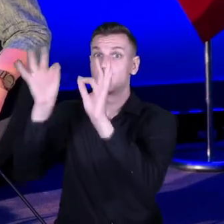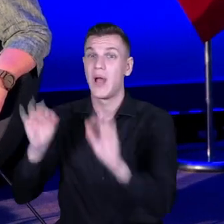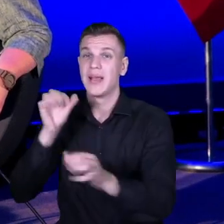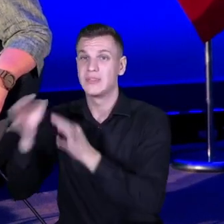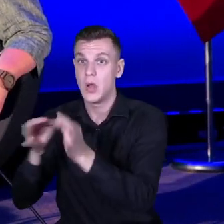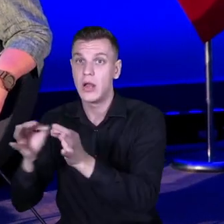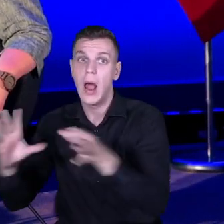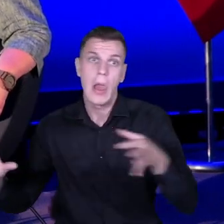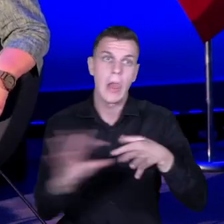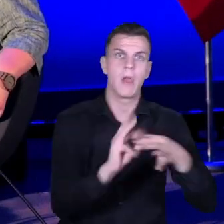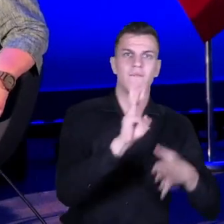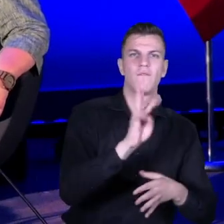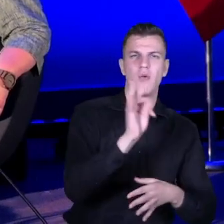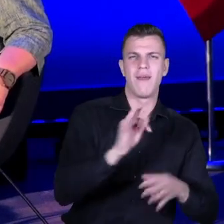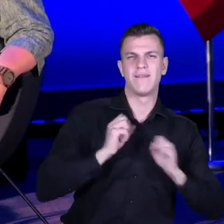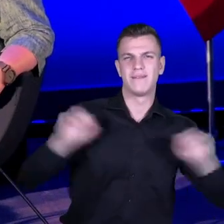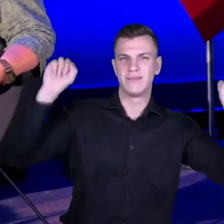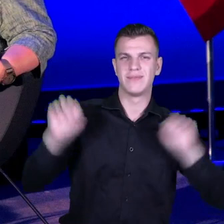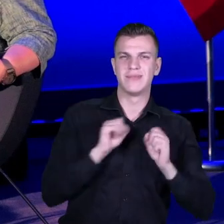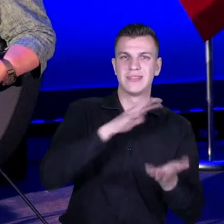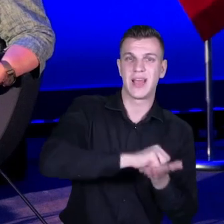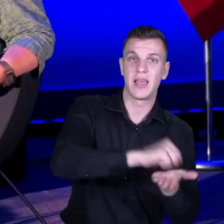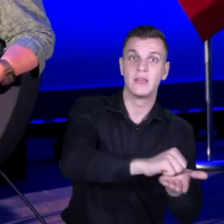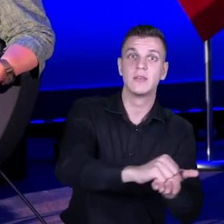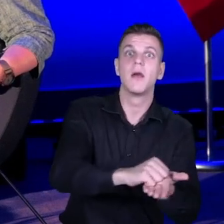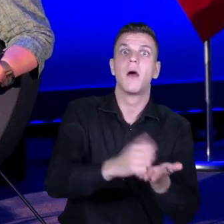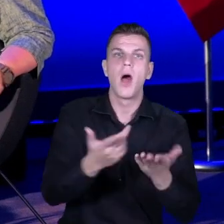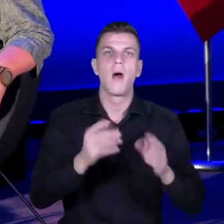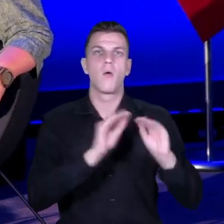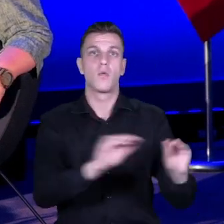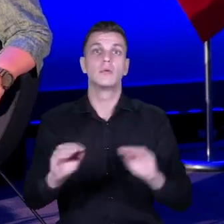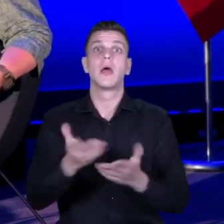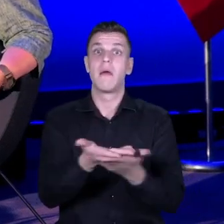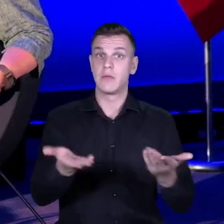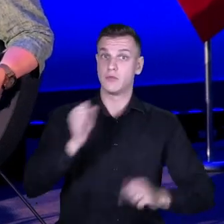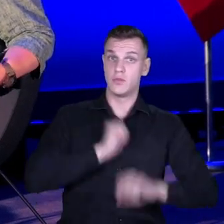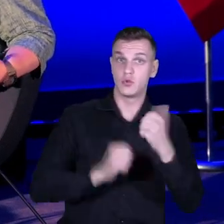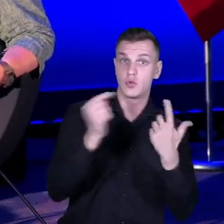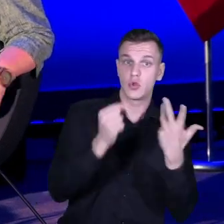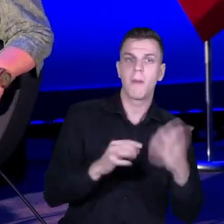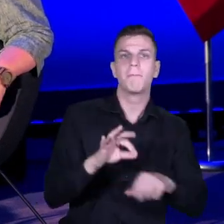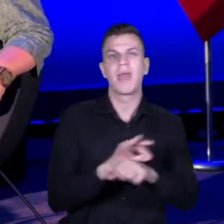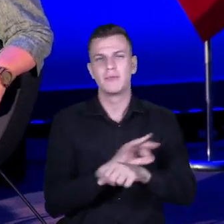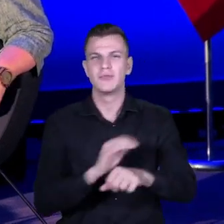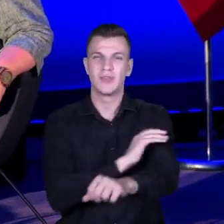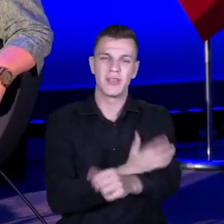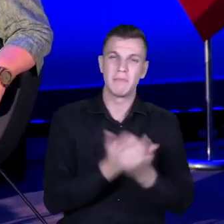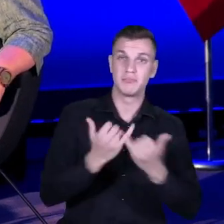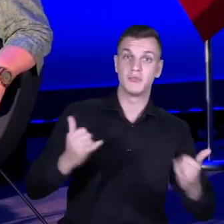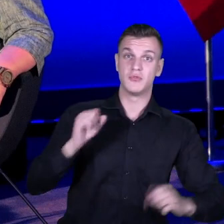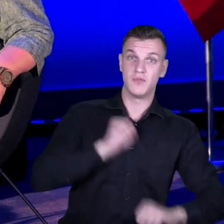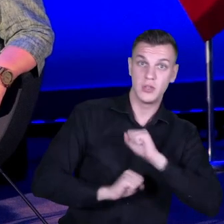to wygląda, jak stymulowanie odpowiednich partii ruchu przekłada się na funkcjonowanie całego organizmu. Więc